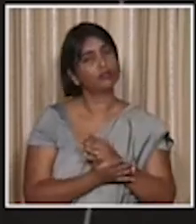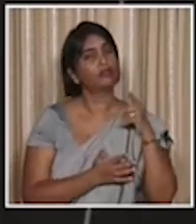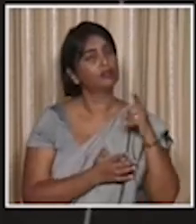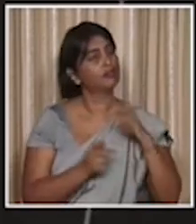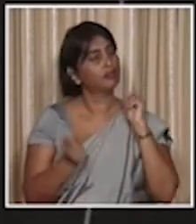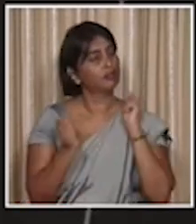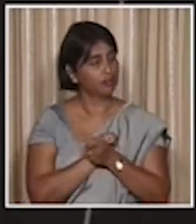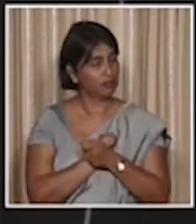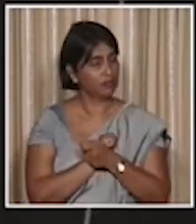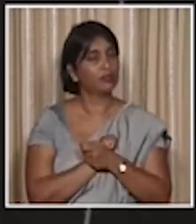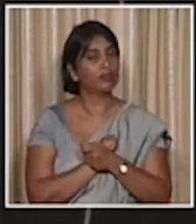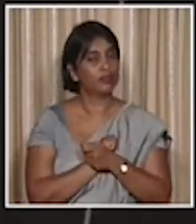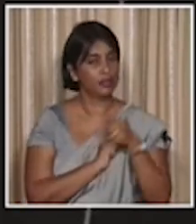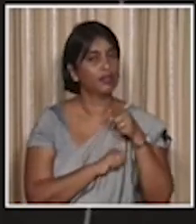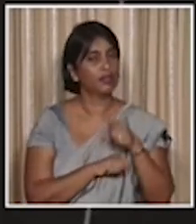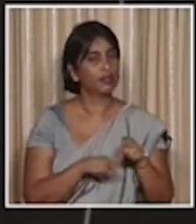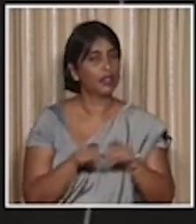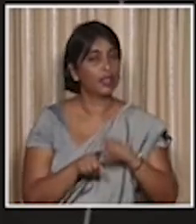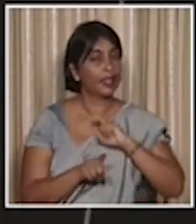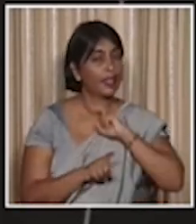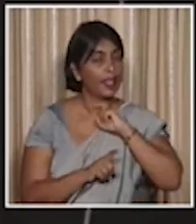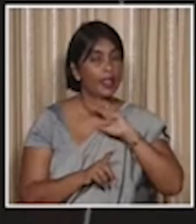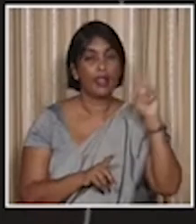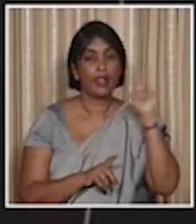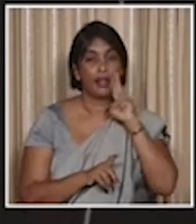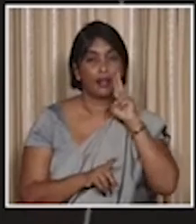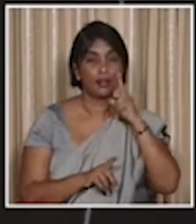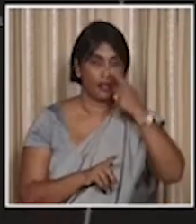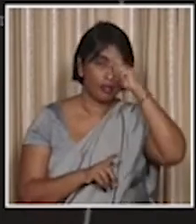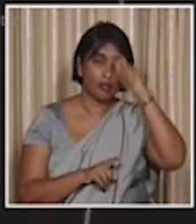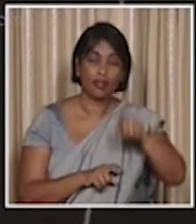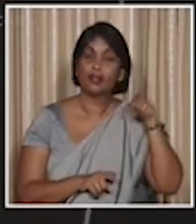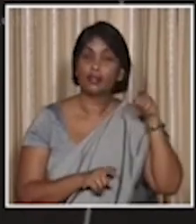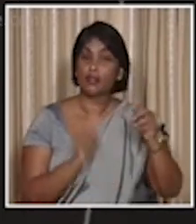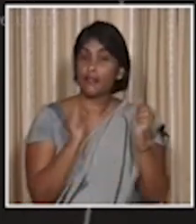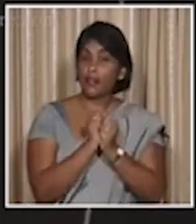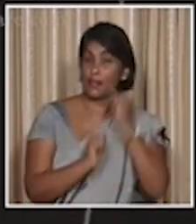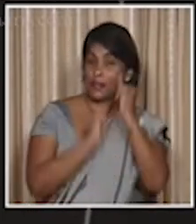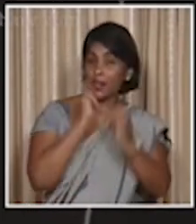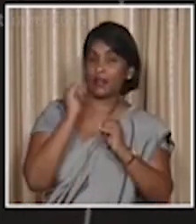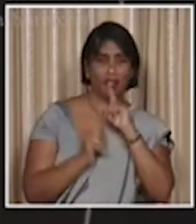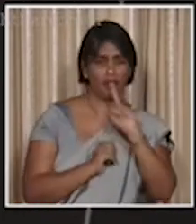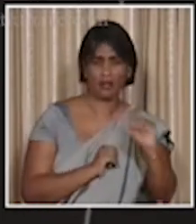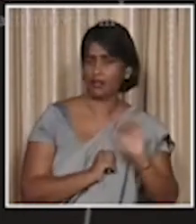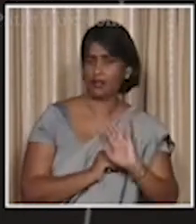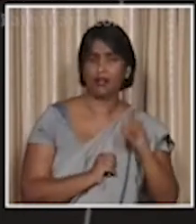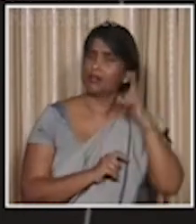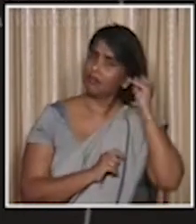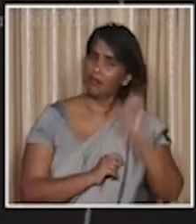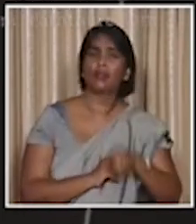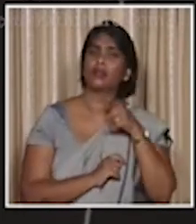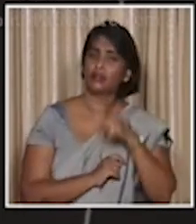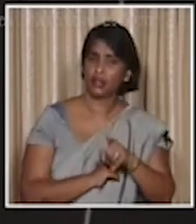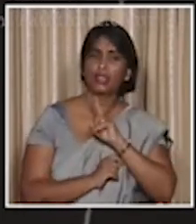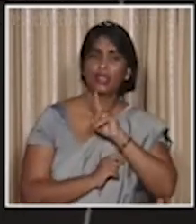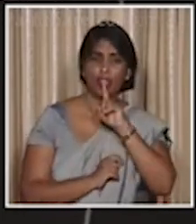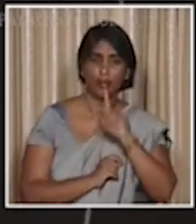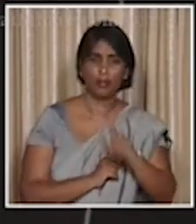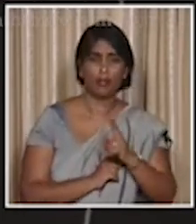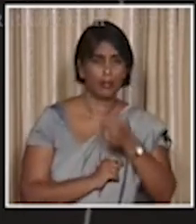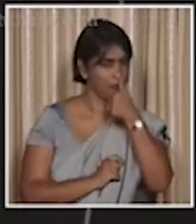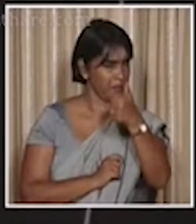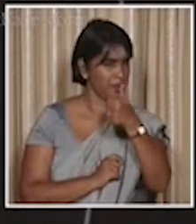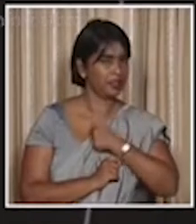මේක වෙනස් කරන්න ඕන. බොරුවට කෑ ගහන්න එපා රනිල් වික්‍රමසිංහ මැතිතුමා මෙහෙම කරනවා එහෙම කරනවා කියලා. අනිවාර්යෙන් මේතුමා කිව්වා.